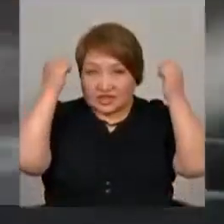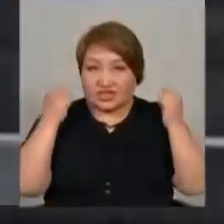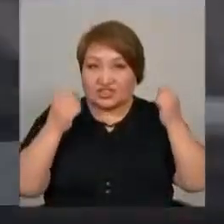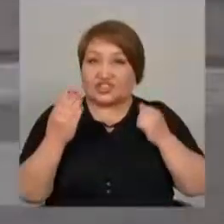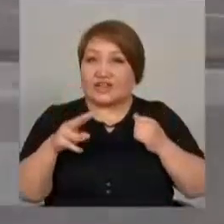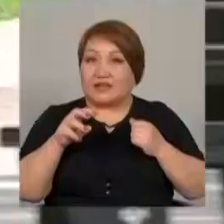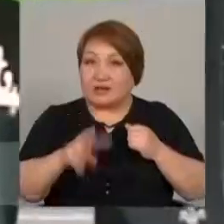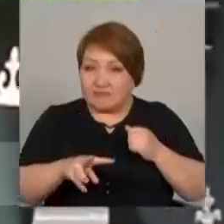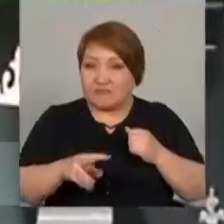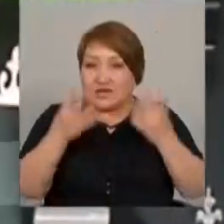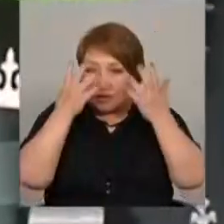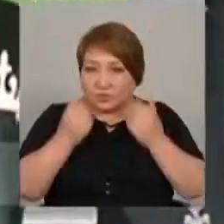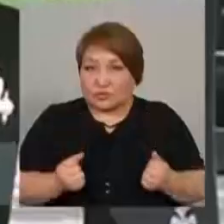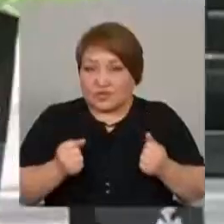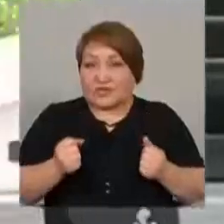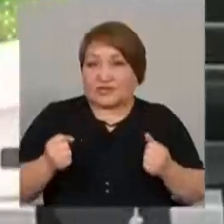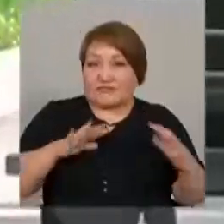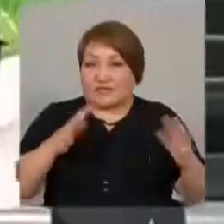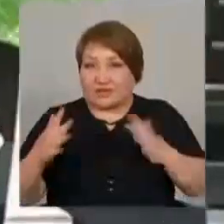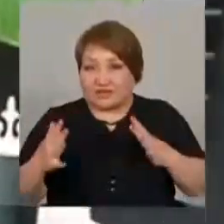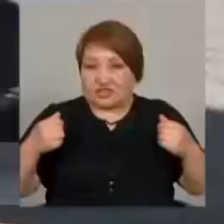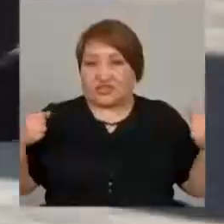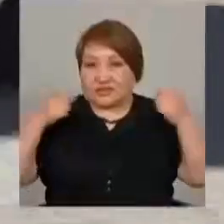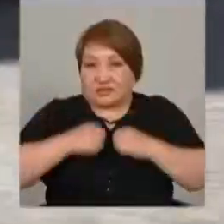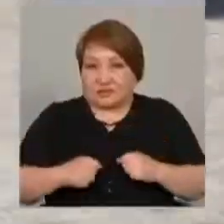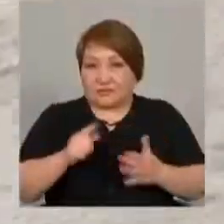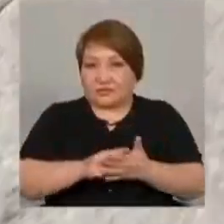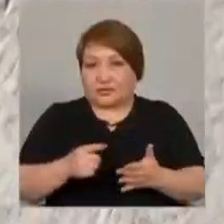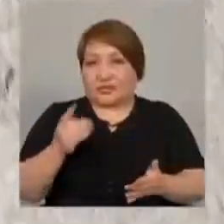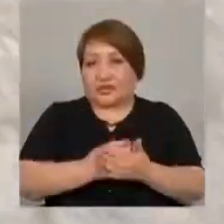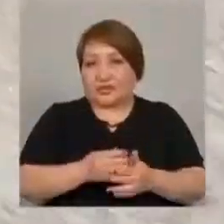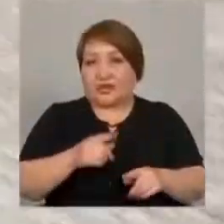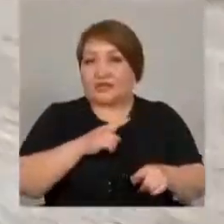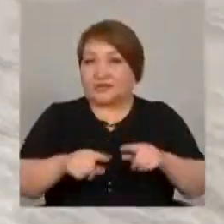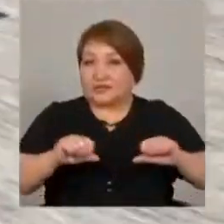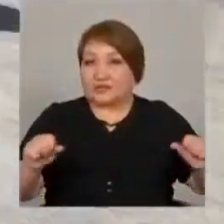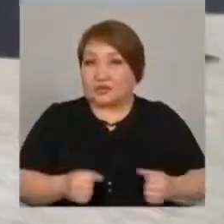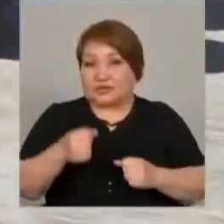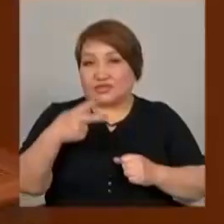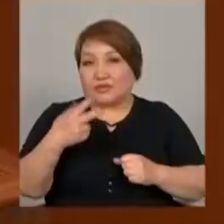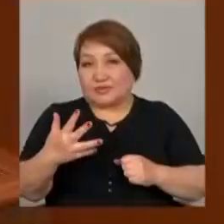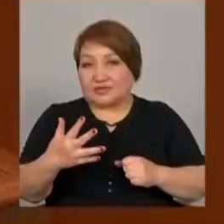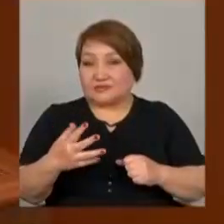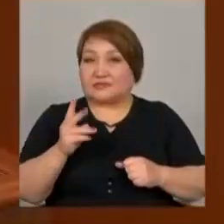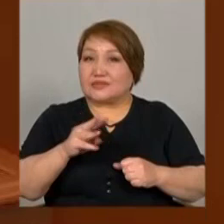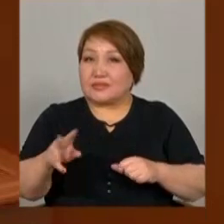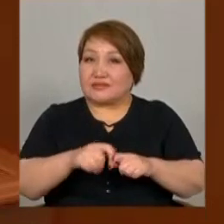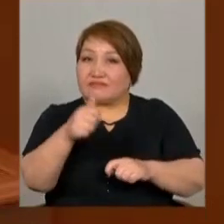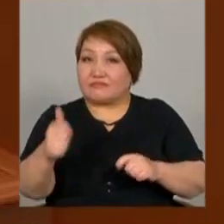жарық шағылыстыратын киім кию тиіс. Ал жылдамдығы сағатына 25 шақырымнан аспауы керек.